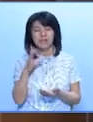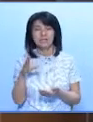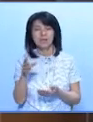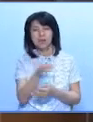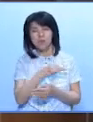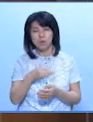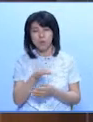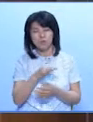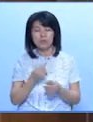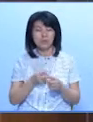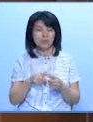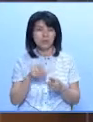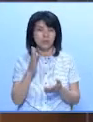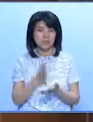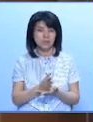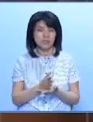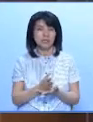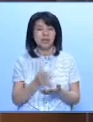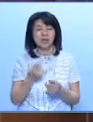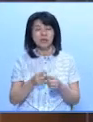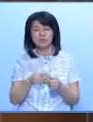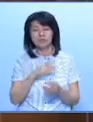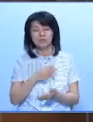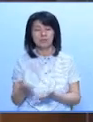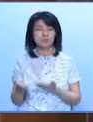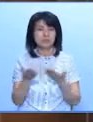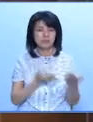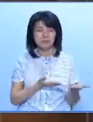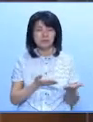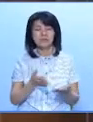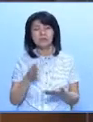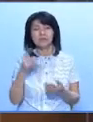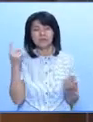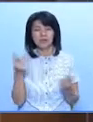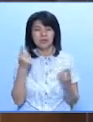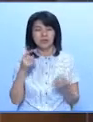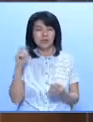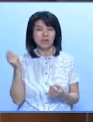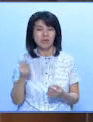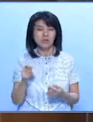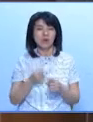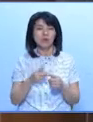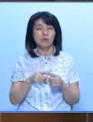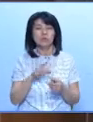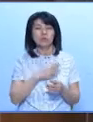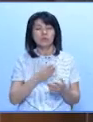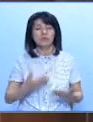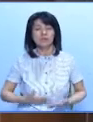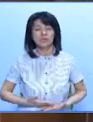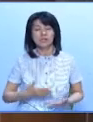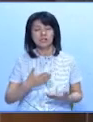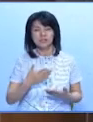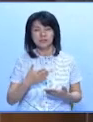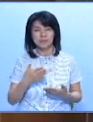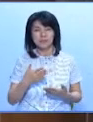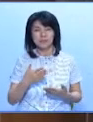отображены данные не только о призванных на Великую Отечественную войну из Прииртышья людях, но и о тех, кто жил в нашей области